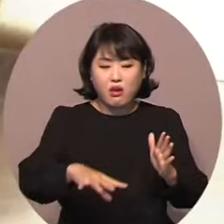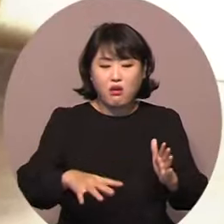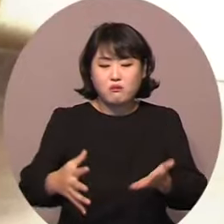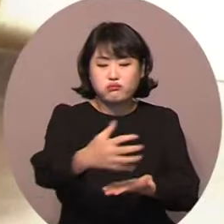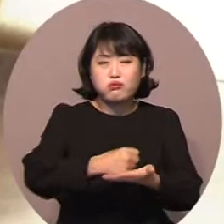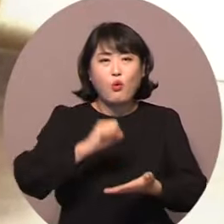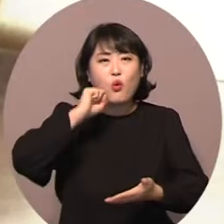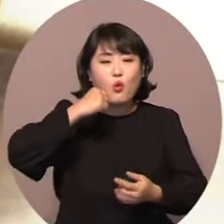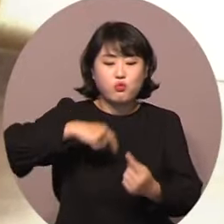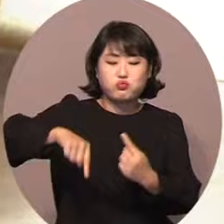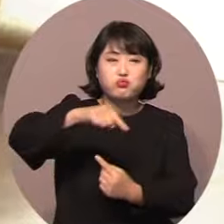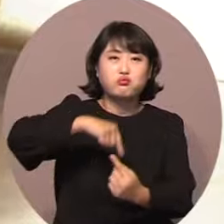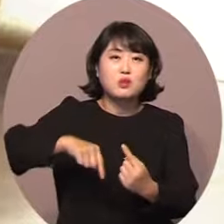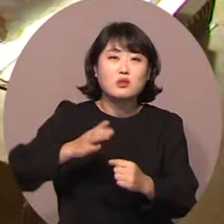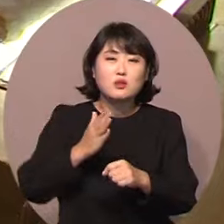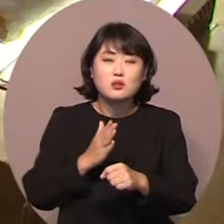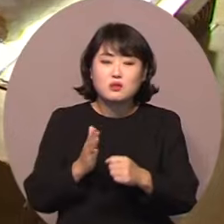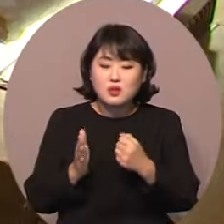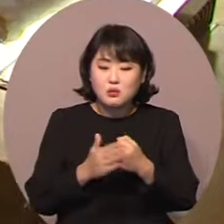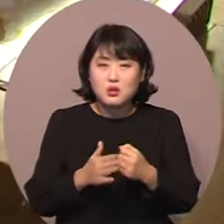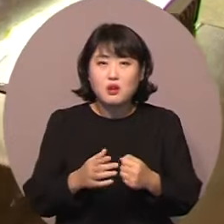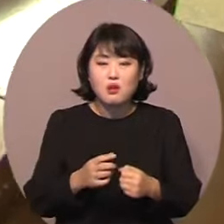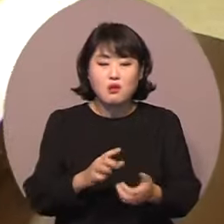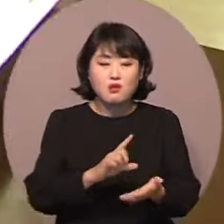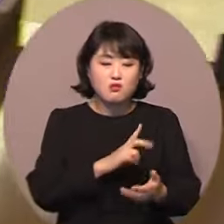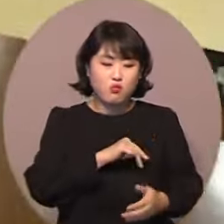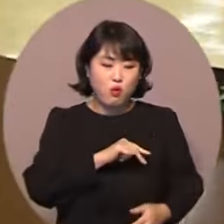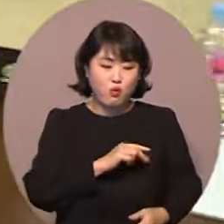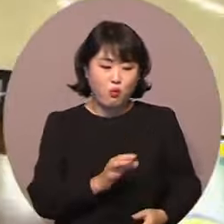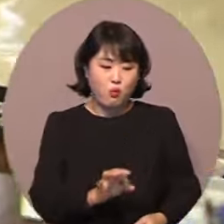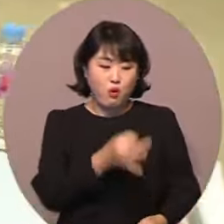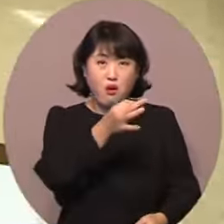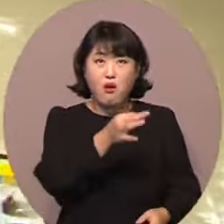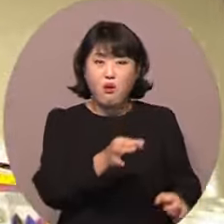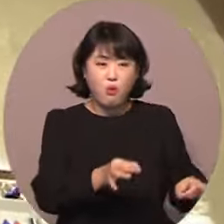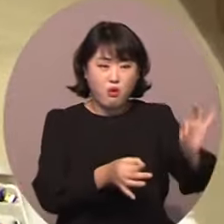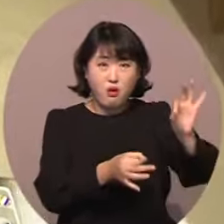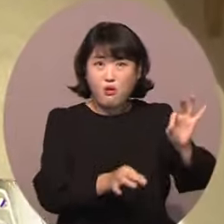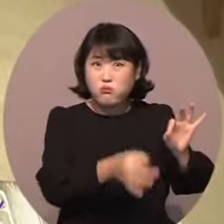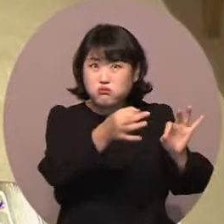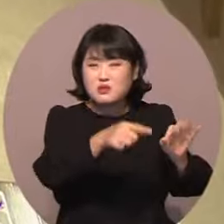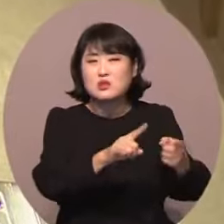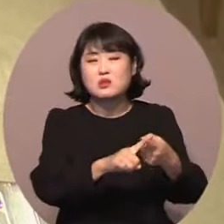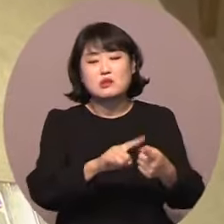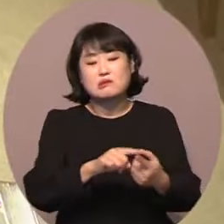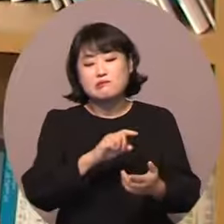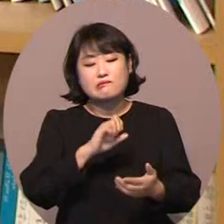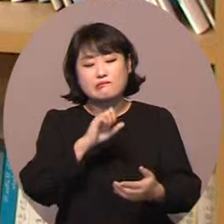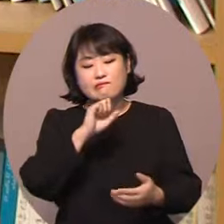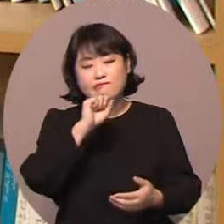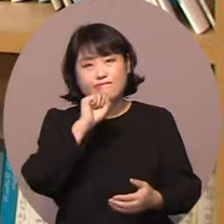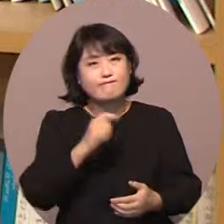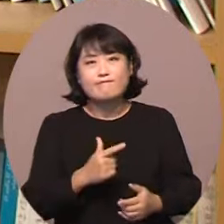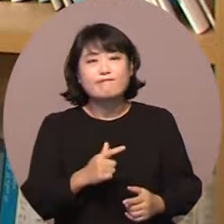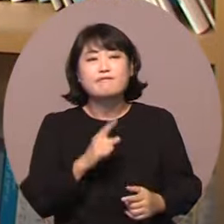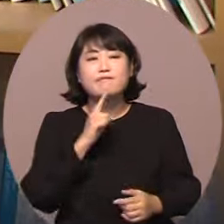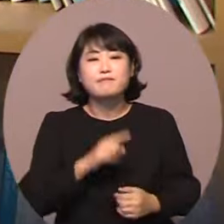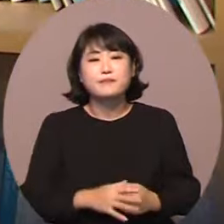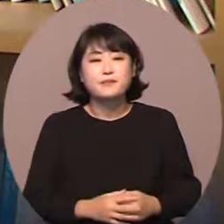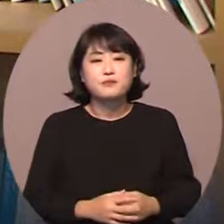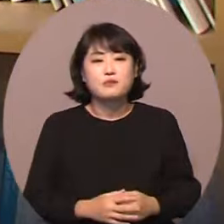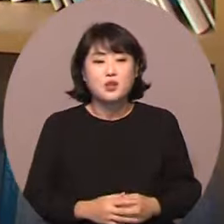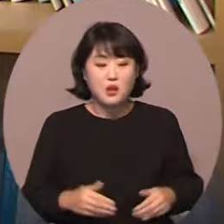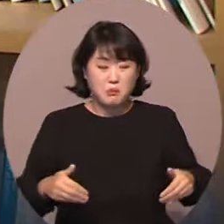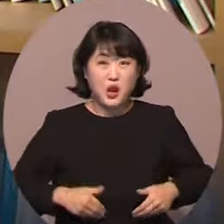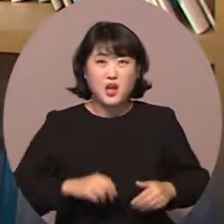있는 상황에서 지방의원 월급 인상이 적절치 않다는 지적이 나옵니다 필요한 사업의 예산은